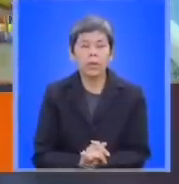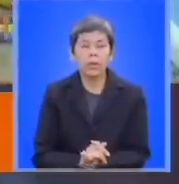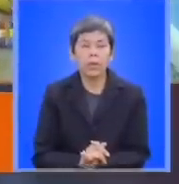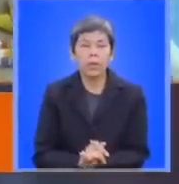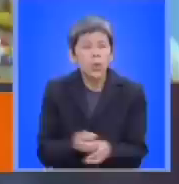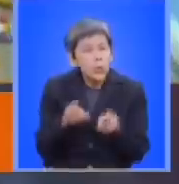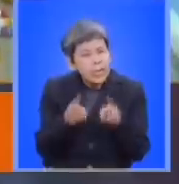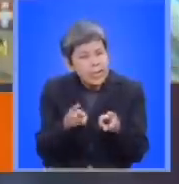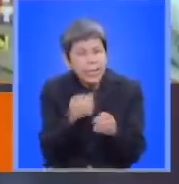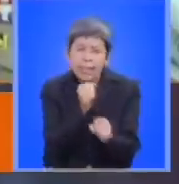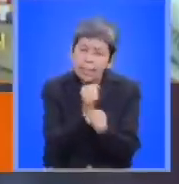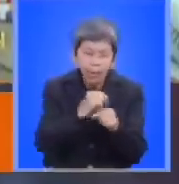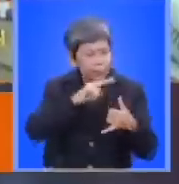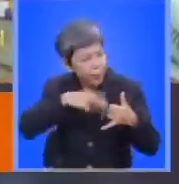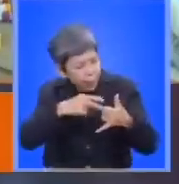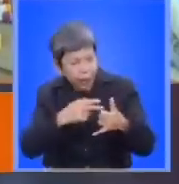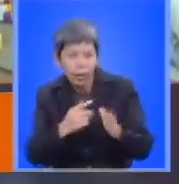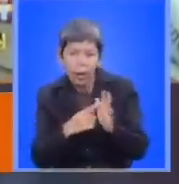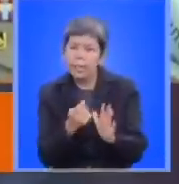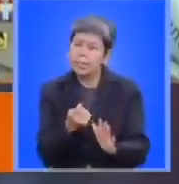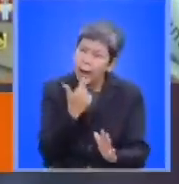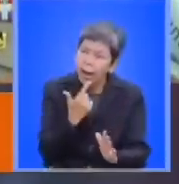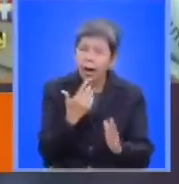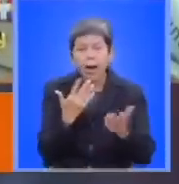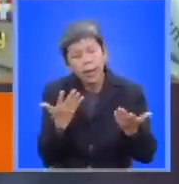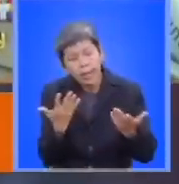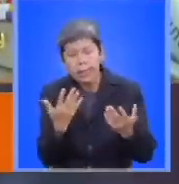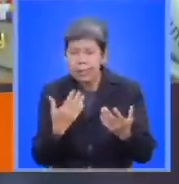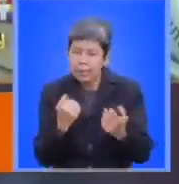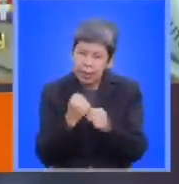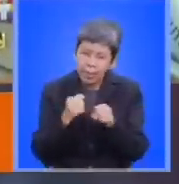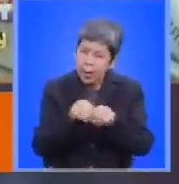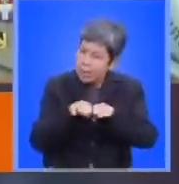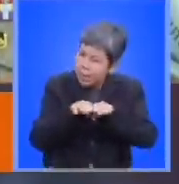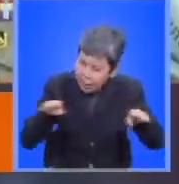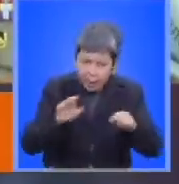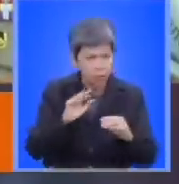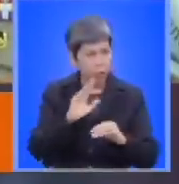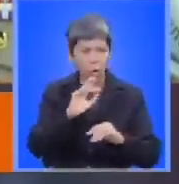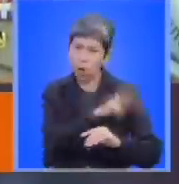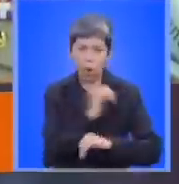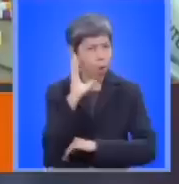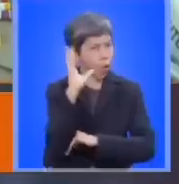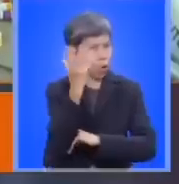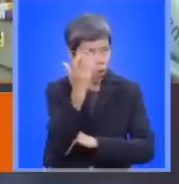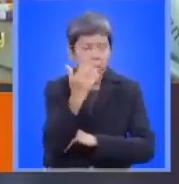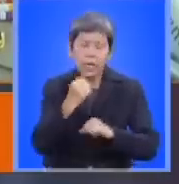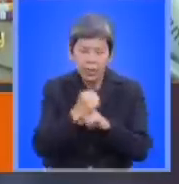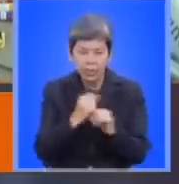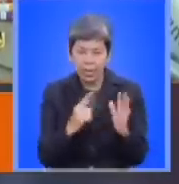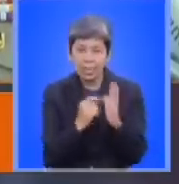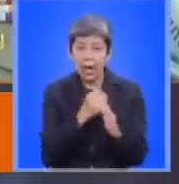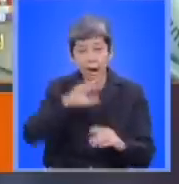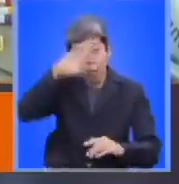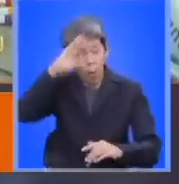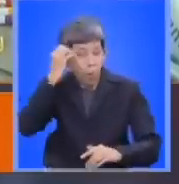วิธีการเรื่องที่จะทำมาเป็นมาตรฐานหรือว่าเป็นสิ่งที่เหมือนกับรู้เลยว่ากินยาพารา